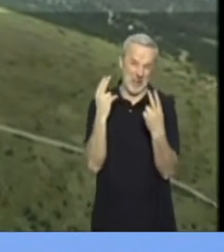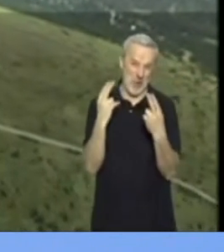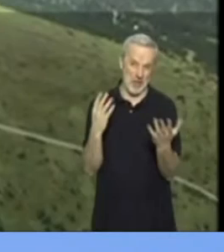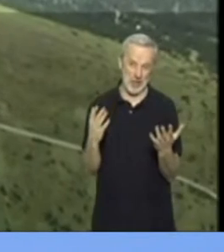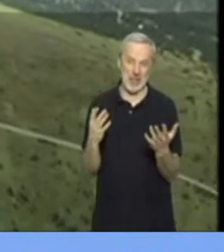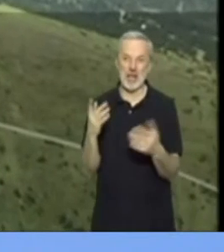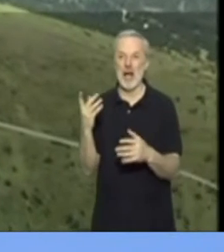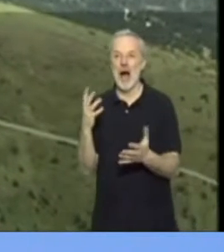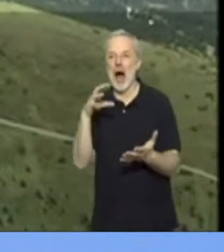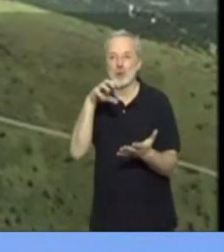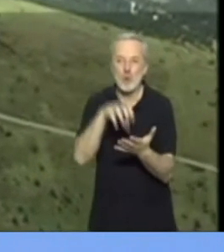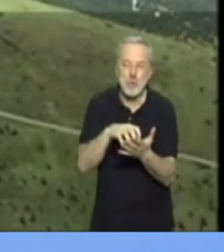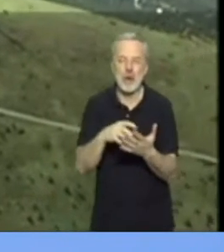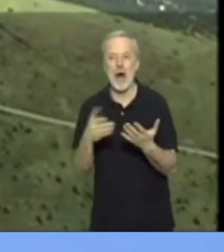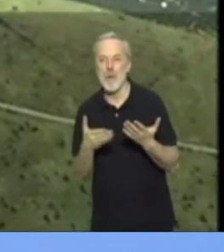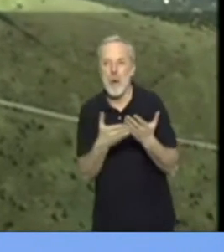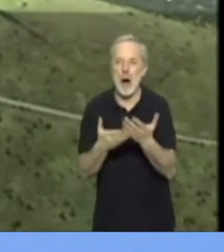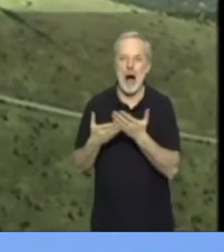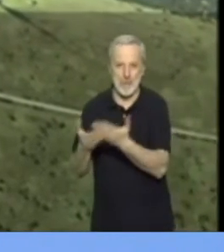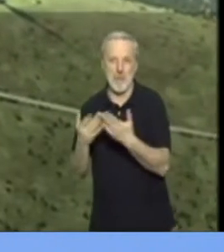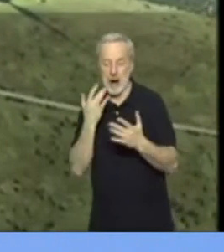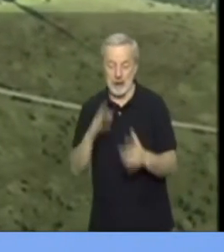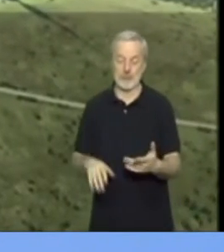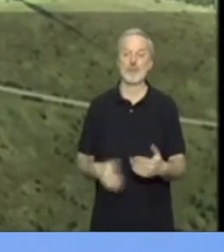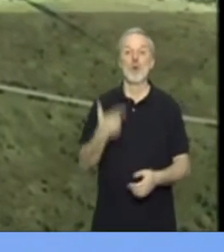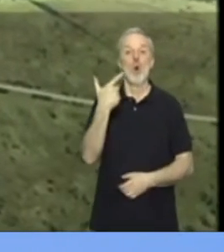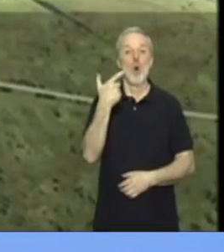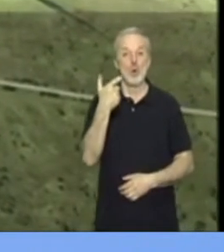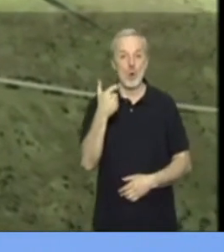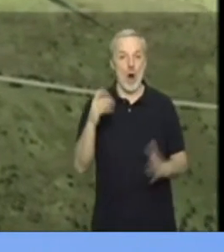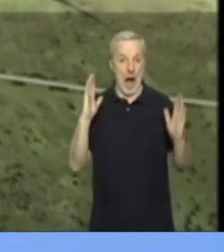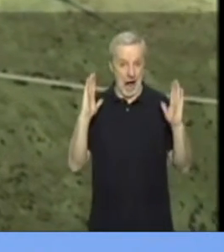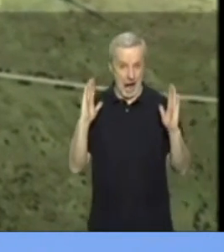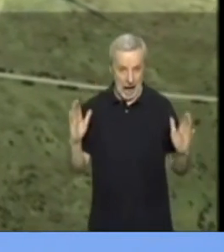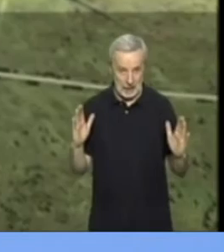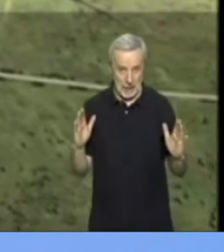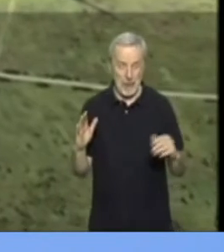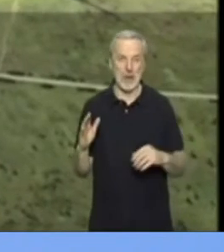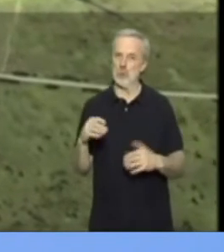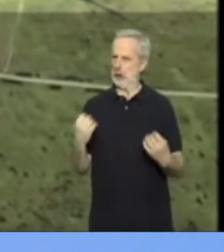týmy pojmou taktický závod a jaké bude počasí. Druhá etapa, jak už jsem říkal,